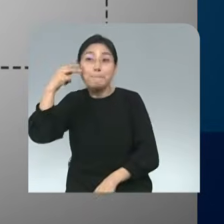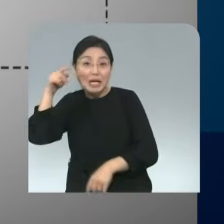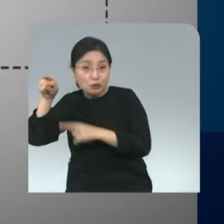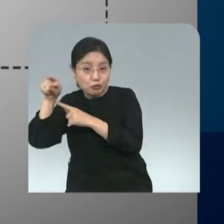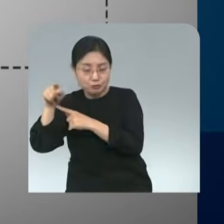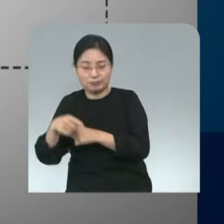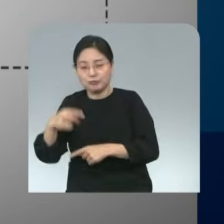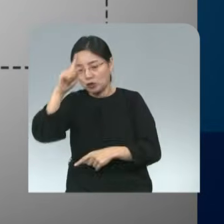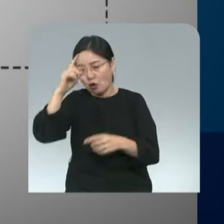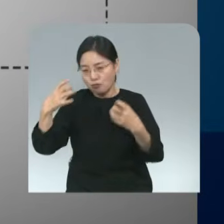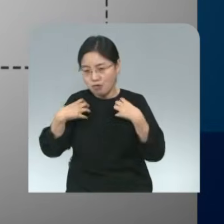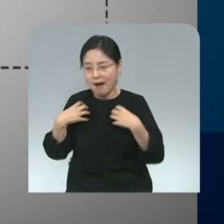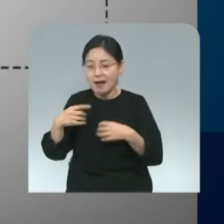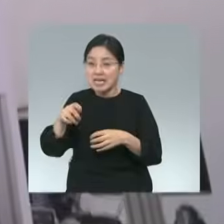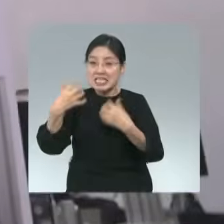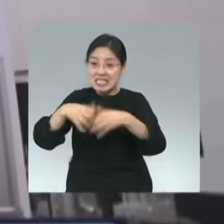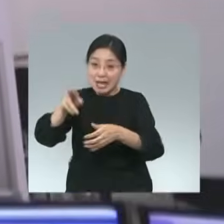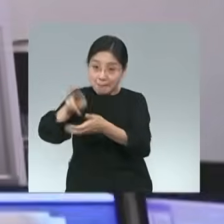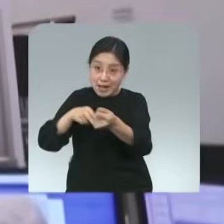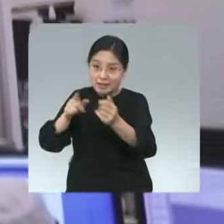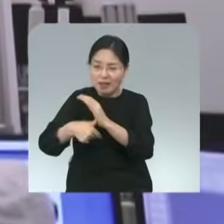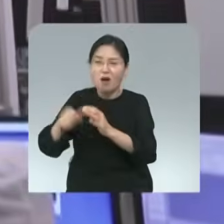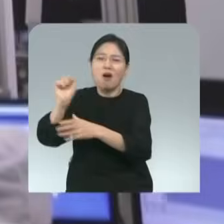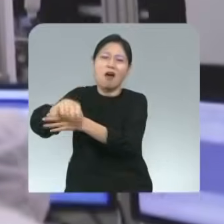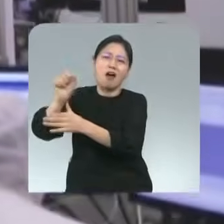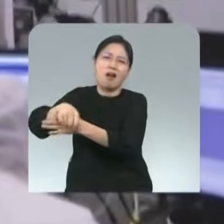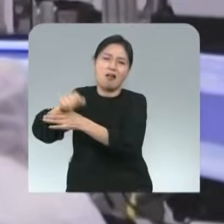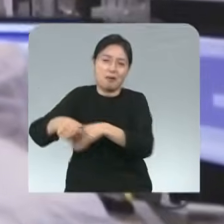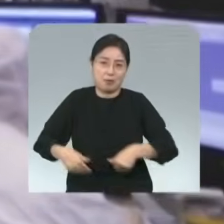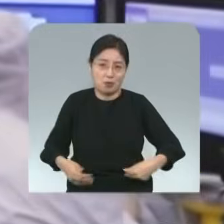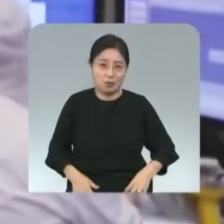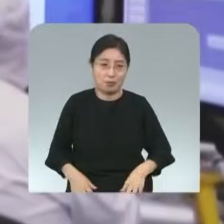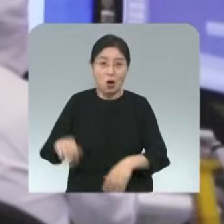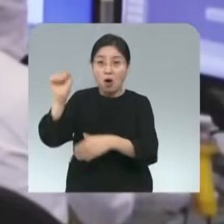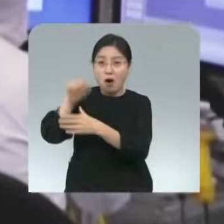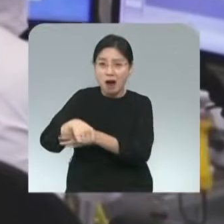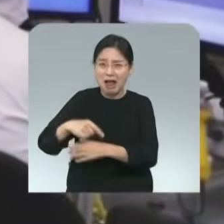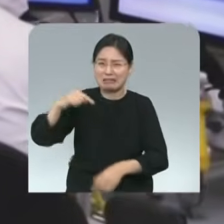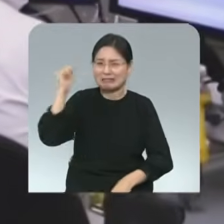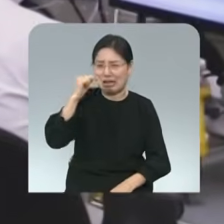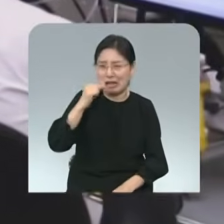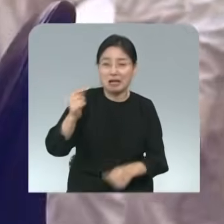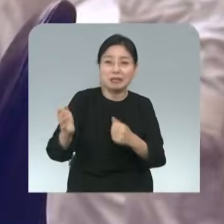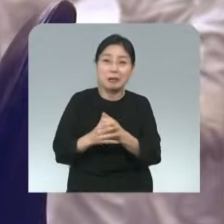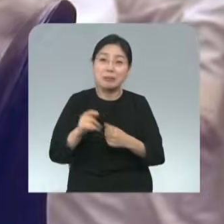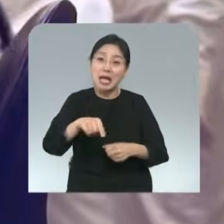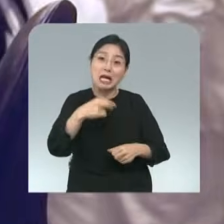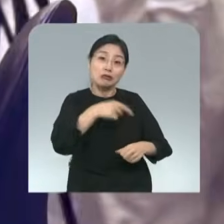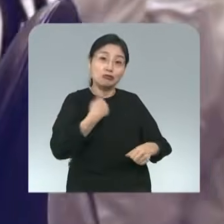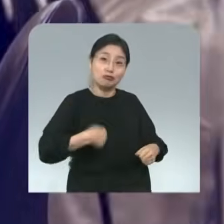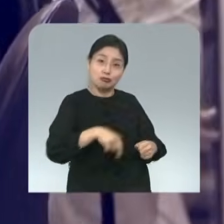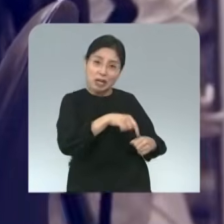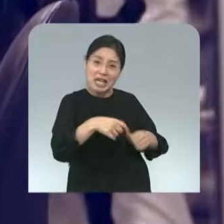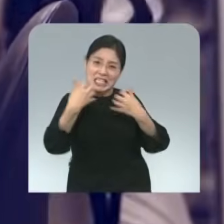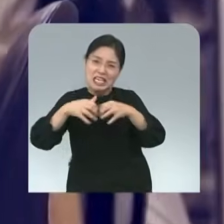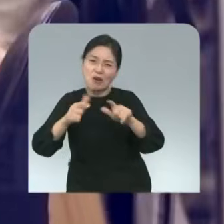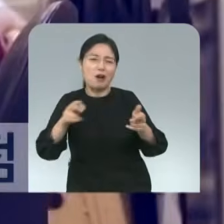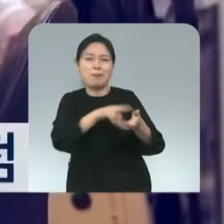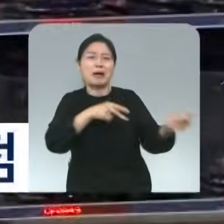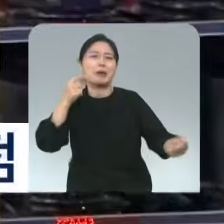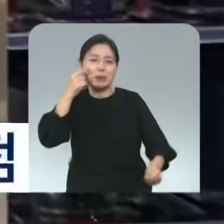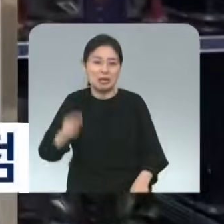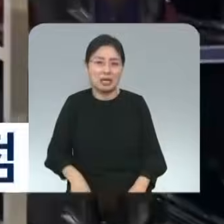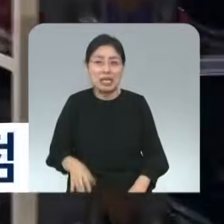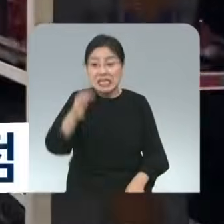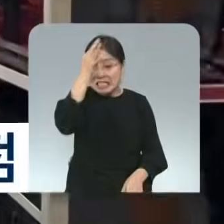정부 허가를 받도록 한다는 겁니다. 승인 기준이 까다로워 사실상 판매를 막는 거나 다름없습니다. 웬만한